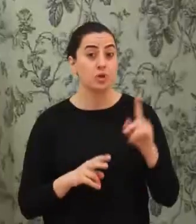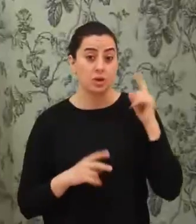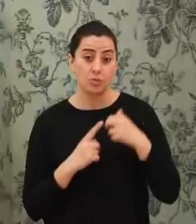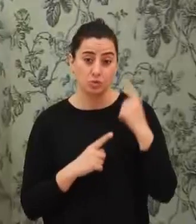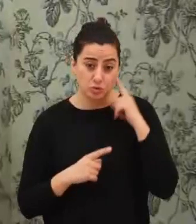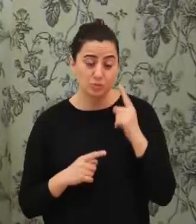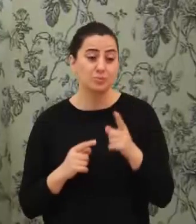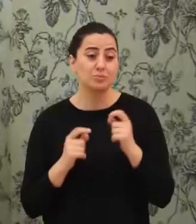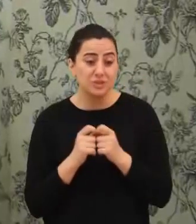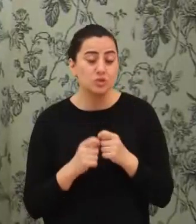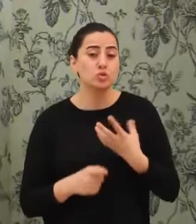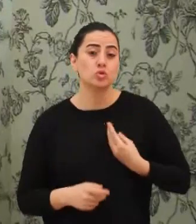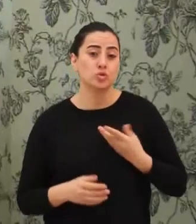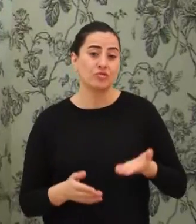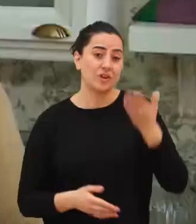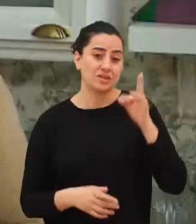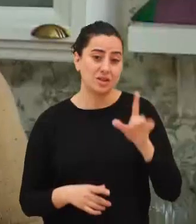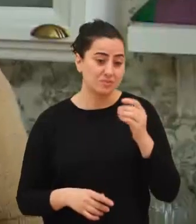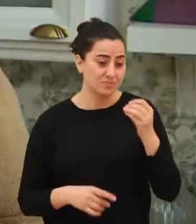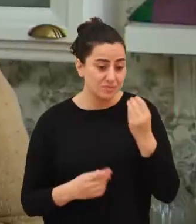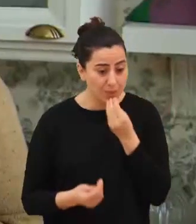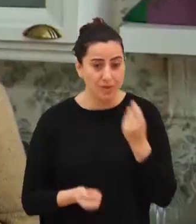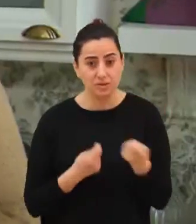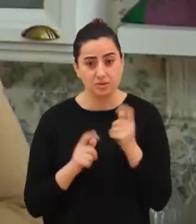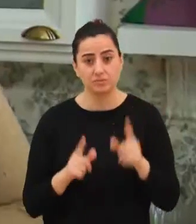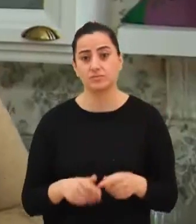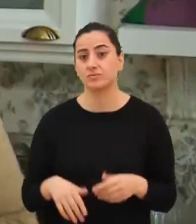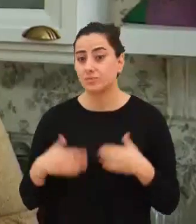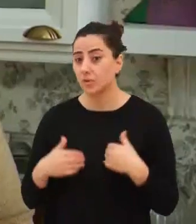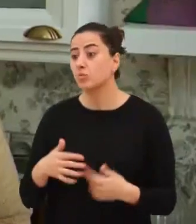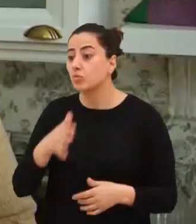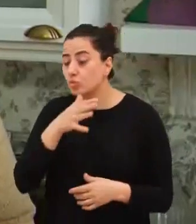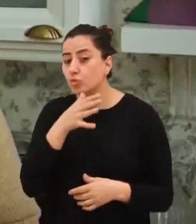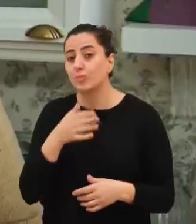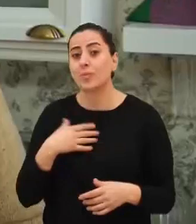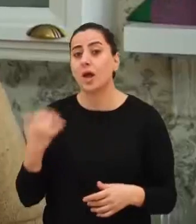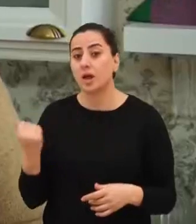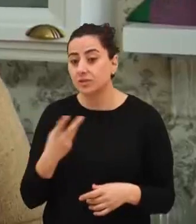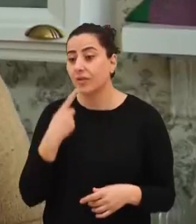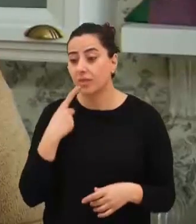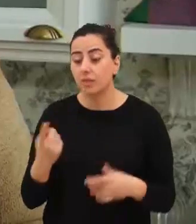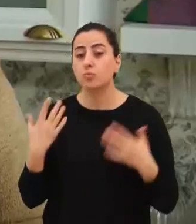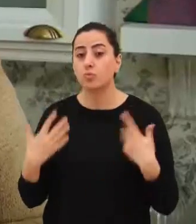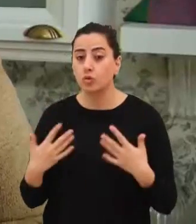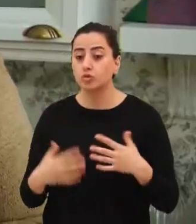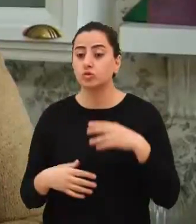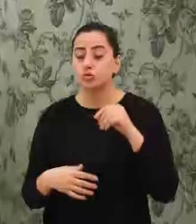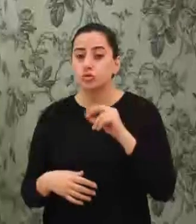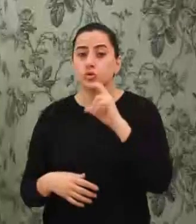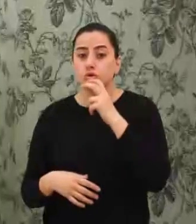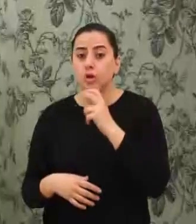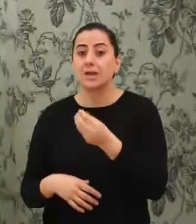duydun. Biricik'in sütünü artırmamız lazım. He biliyorum. Yani ben de kaç kere dedim bol bol tuzlu ve